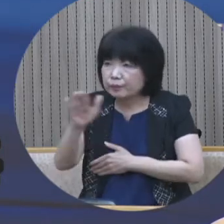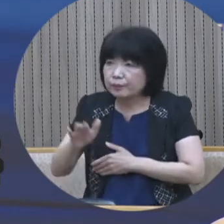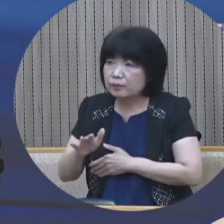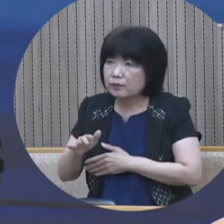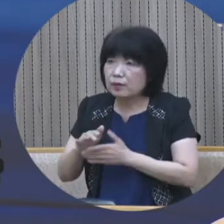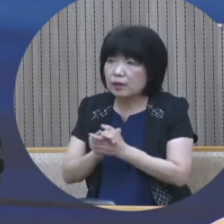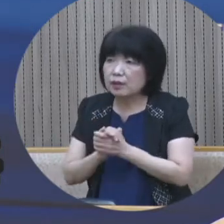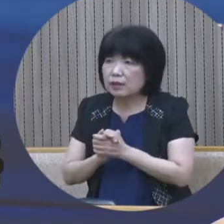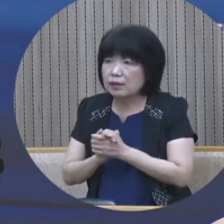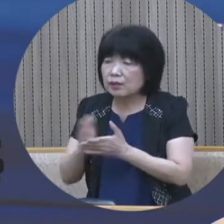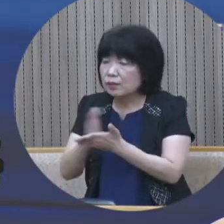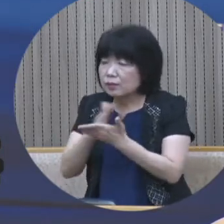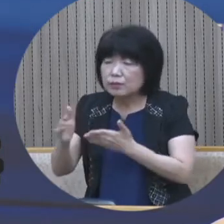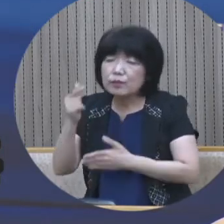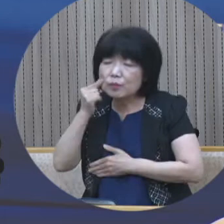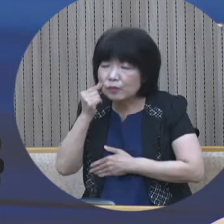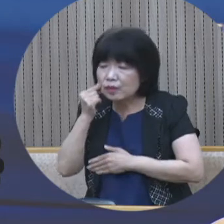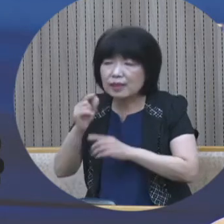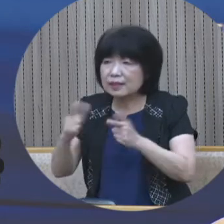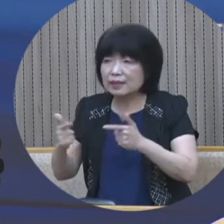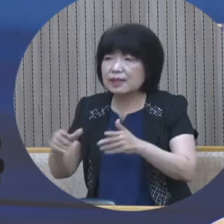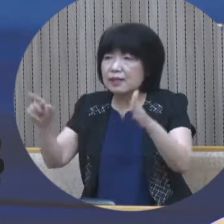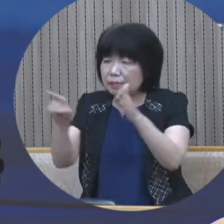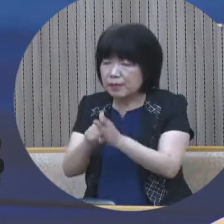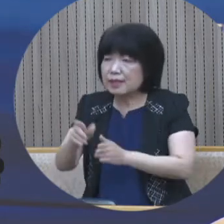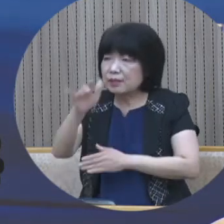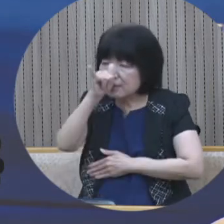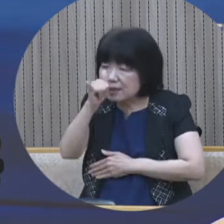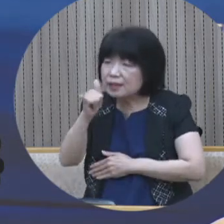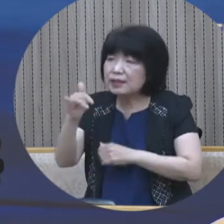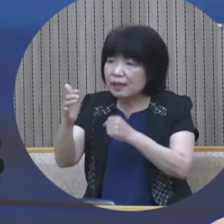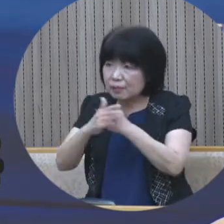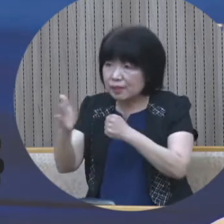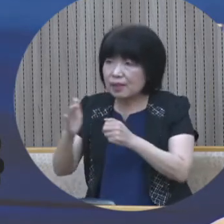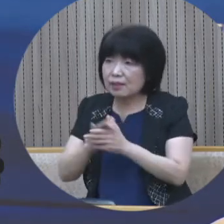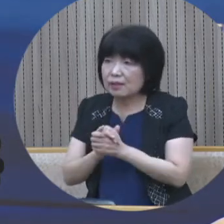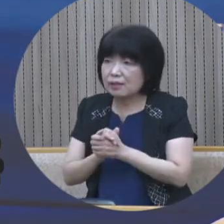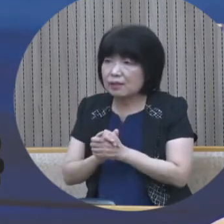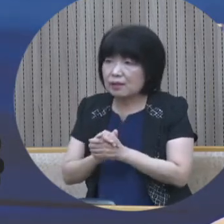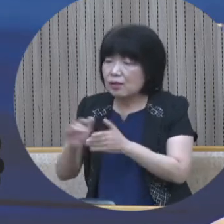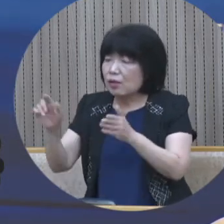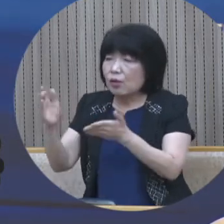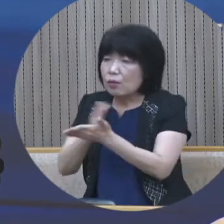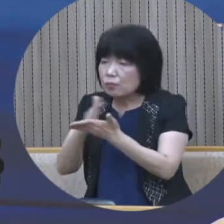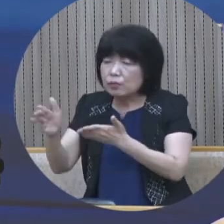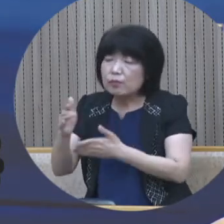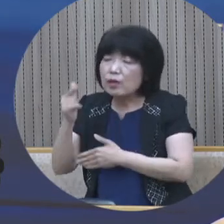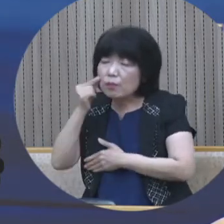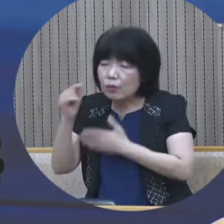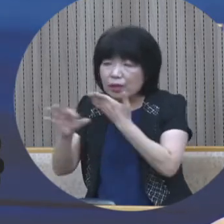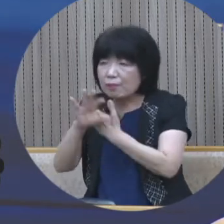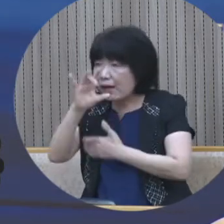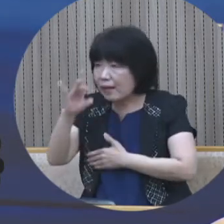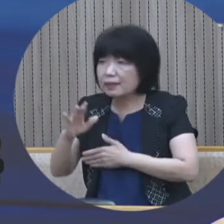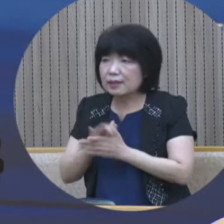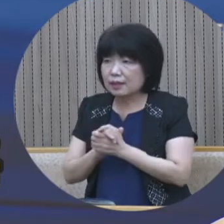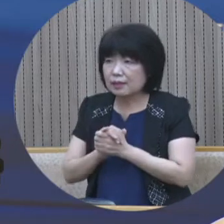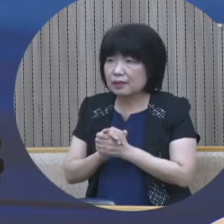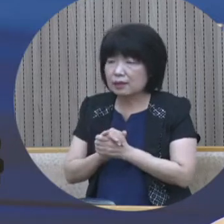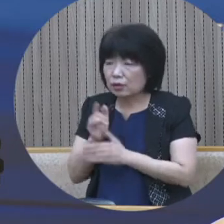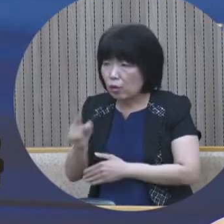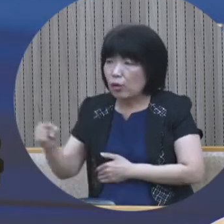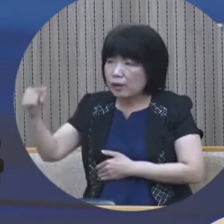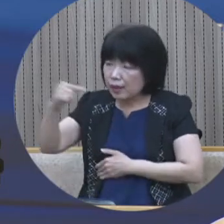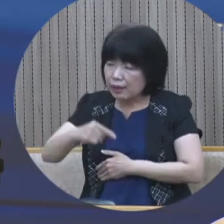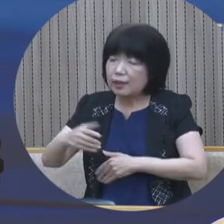무분별한 사람은 아니잖아요. 믿음이 있다고 해서 무분별하면 안 돼요. 우리는 다분히